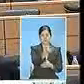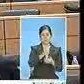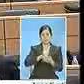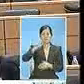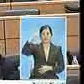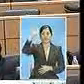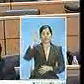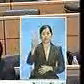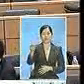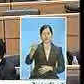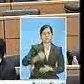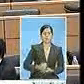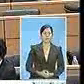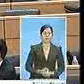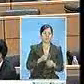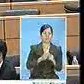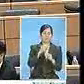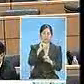เอาทวงเอาเชิญฮะท่านทุกคน